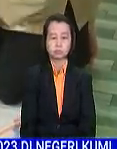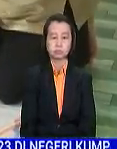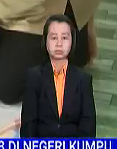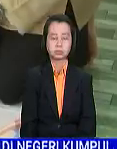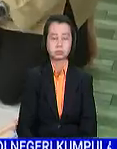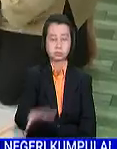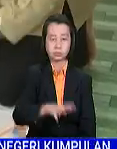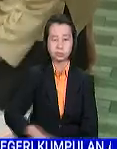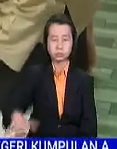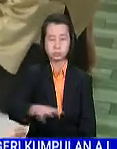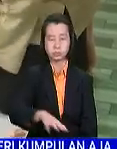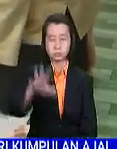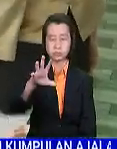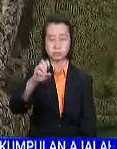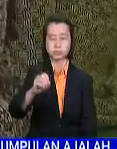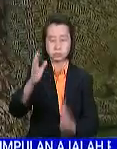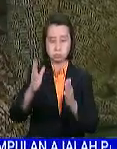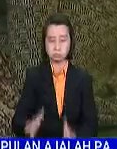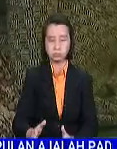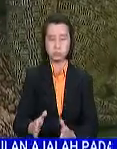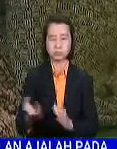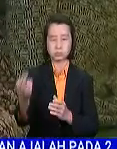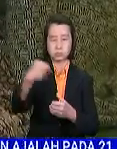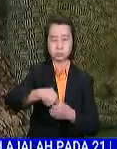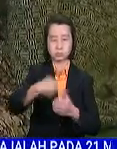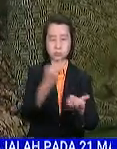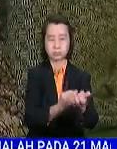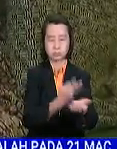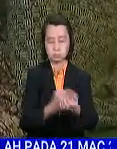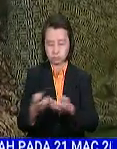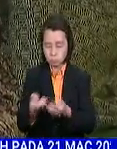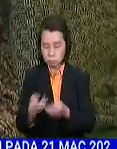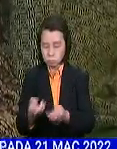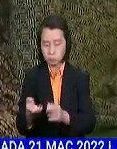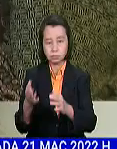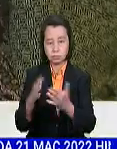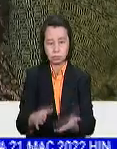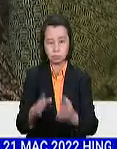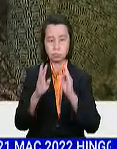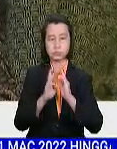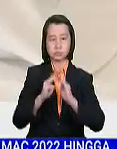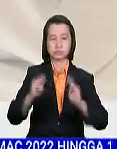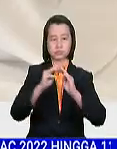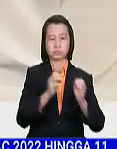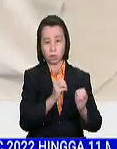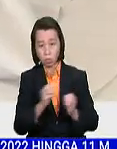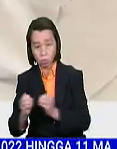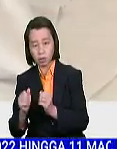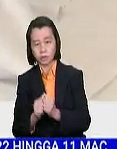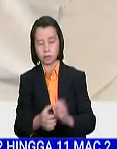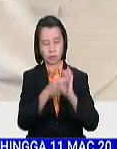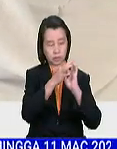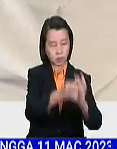kira-kira 50 penduduk Kampung Sungai apos menyertai kursus pengurusan jenazah anjuran Masjid Nurul awal dengan